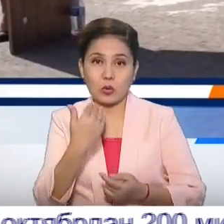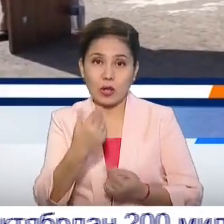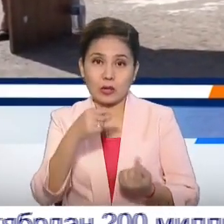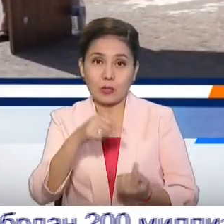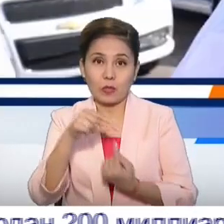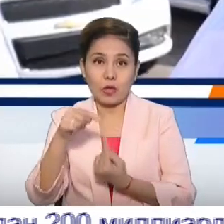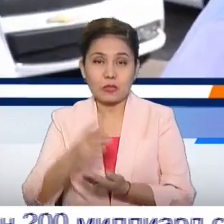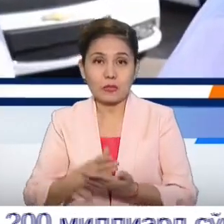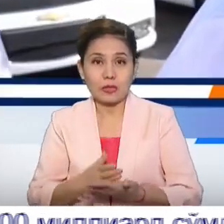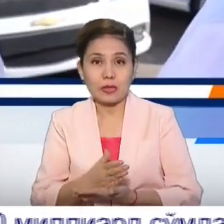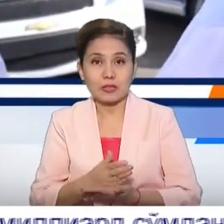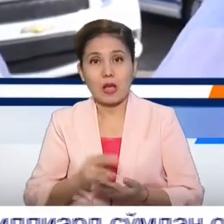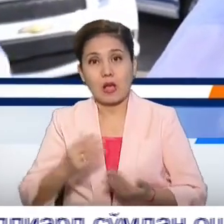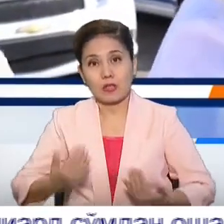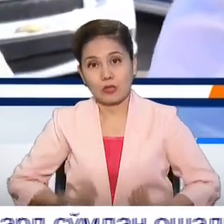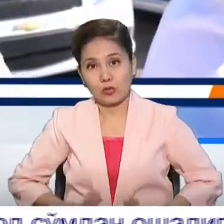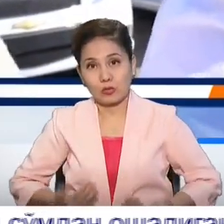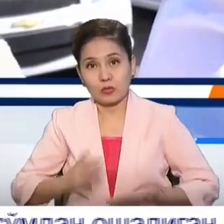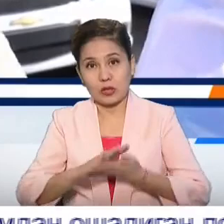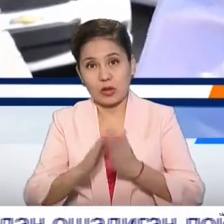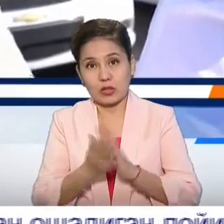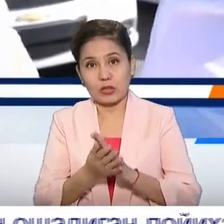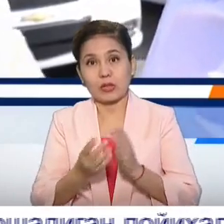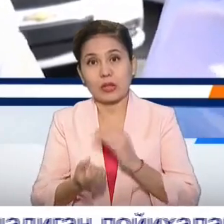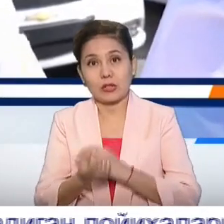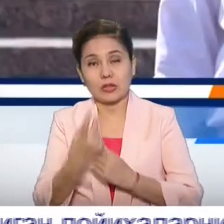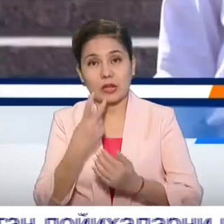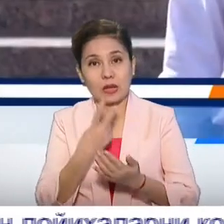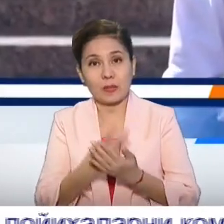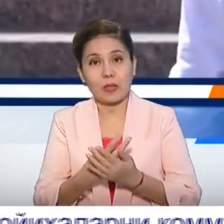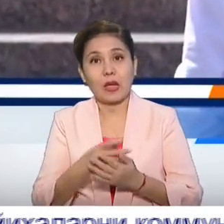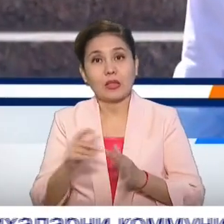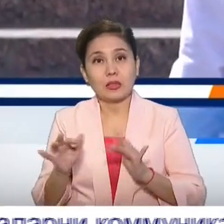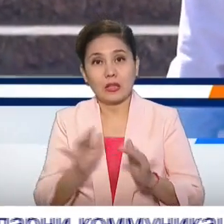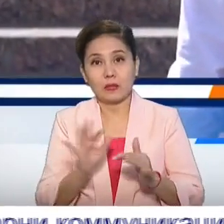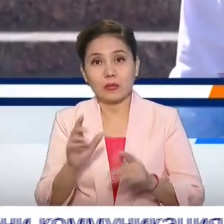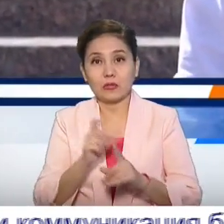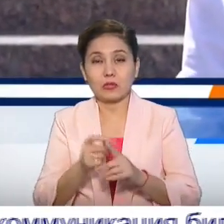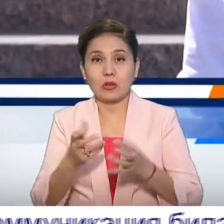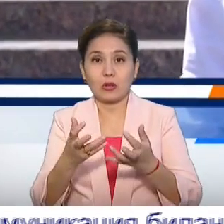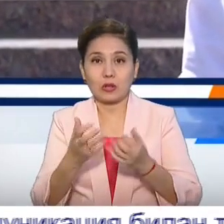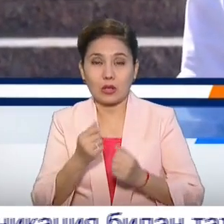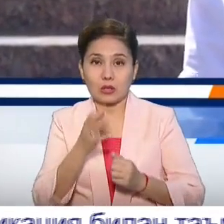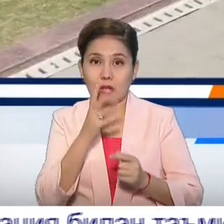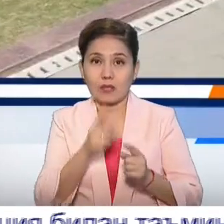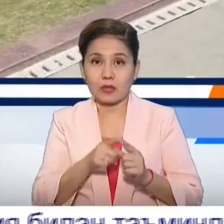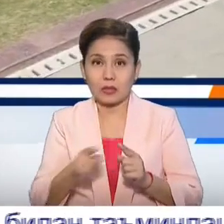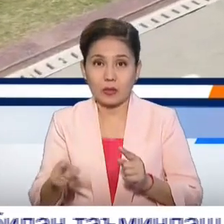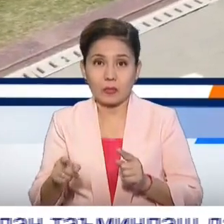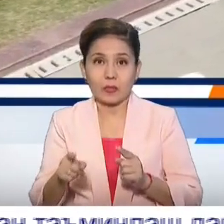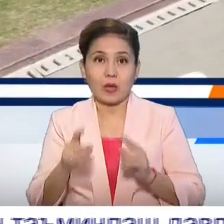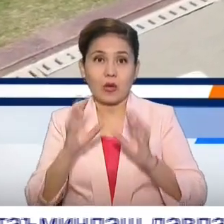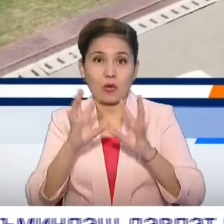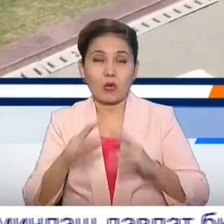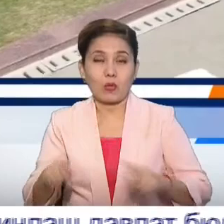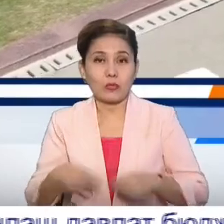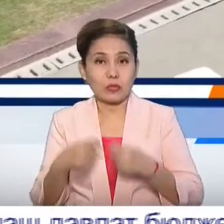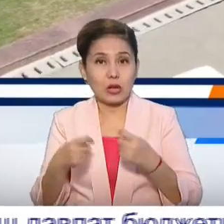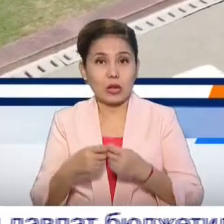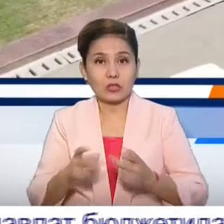munosib xizmat va turmush sharoitlari yaratishga qaratilyapti. Tadbirda so'z olganlar o'tgan qisqa davr mobaynida huquqbuzarlik